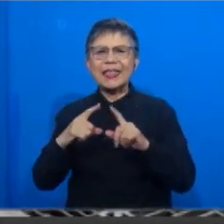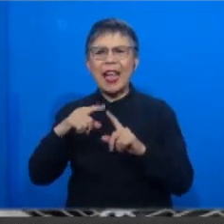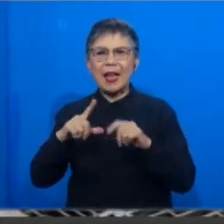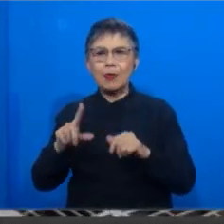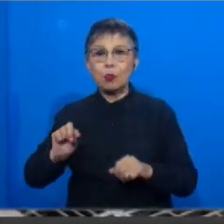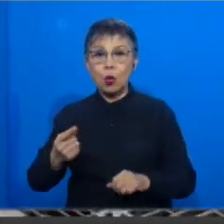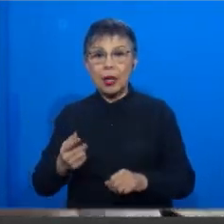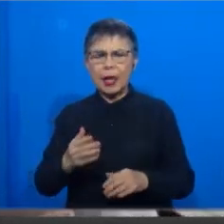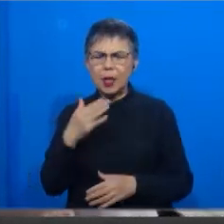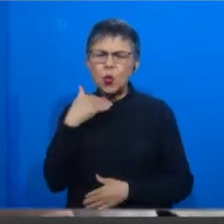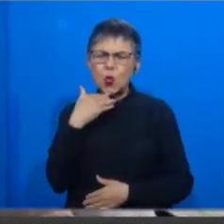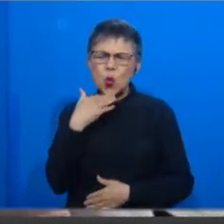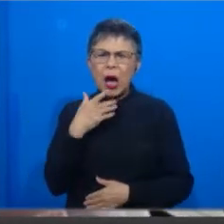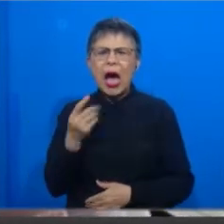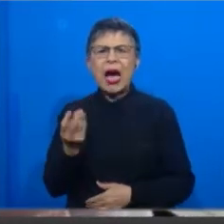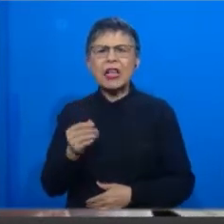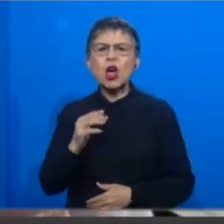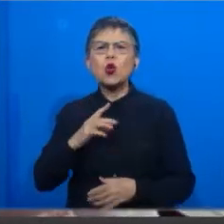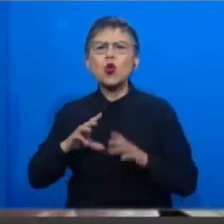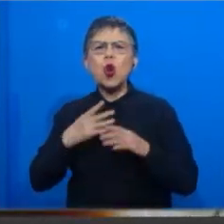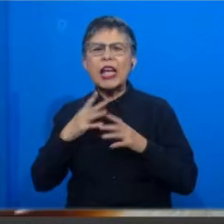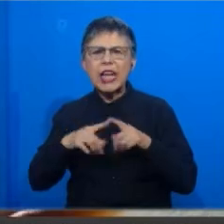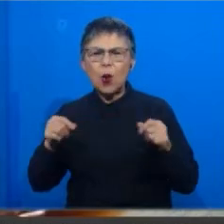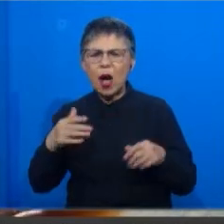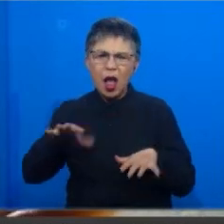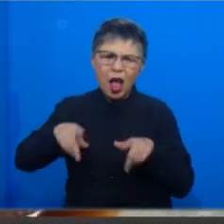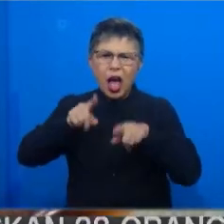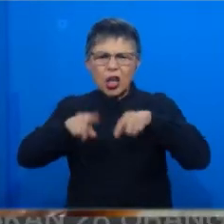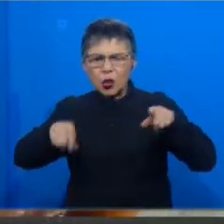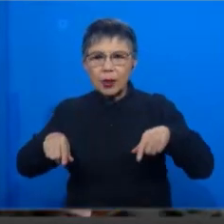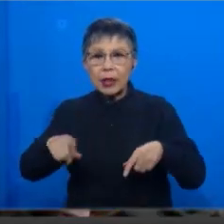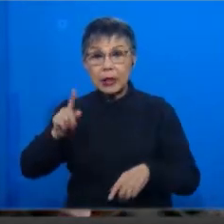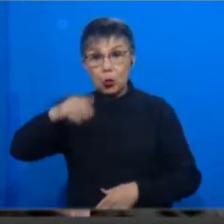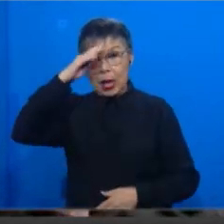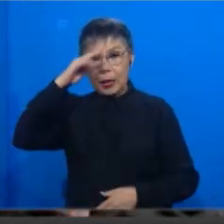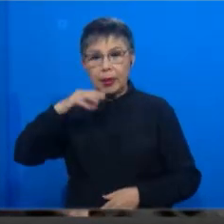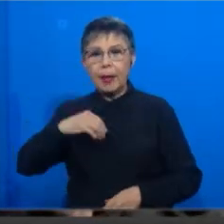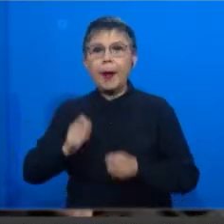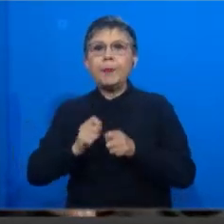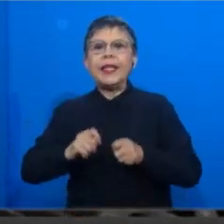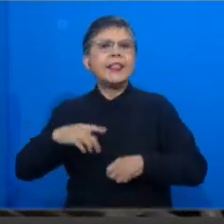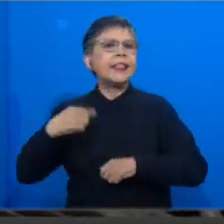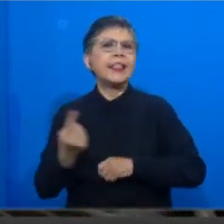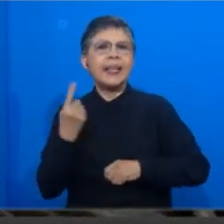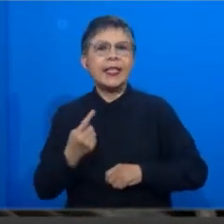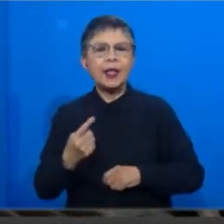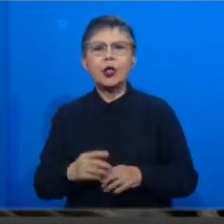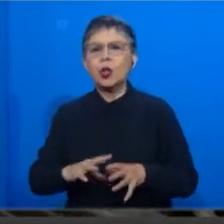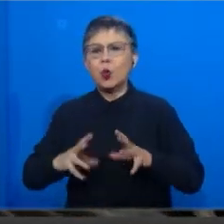Berawal dari keprihatinan atas harga gula Jawa yang tak menentu, seorang pria di Banyumas, Jawa Tengah mengolahnya menjadi gula Jawa